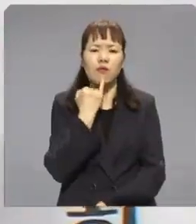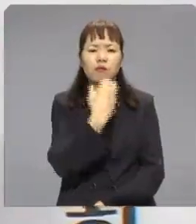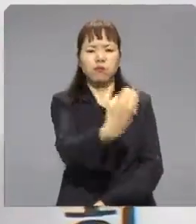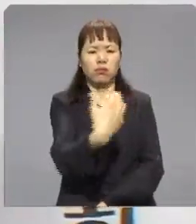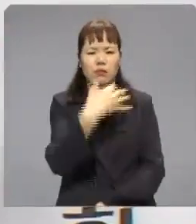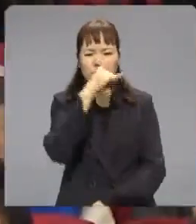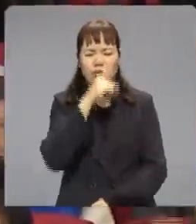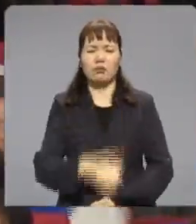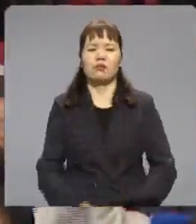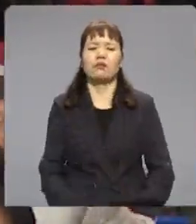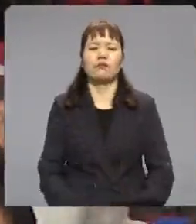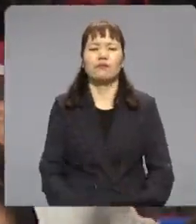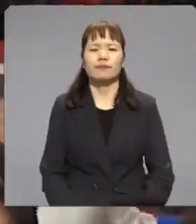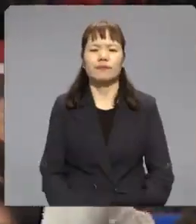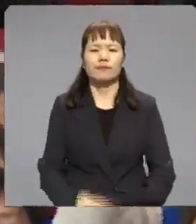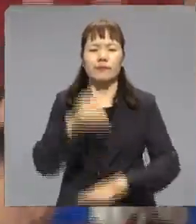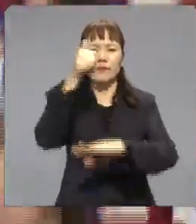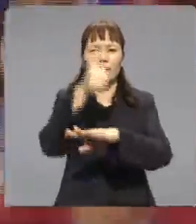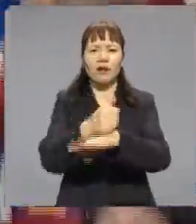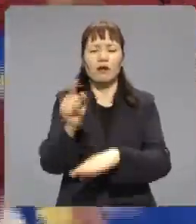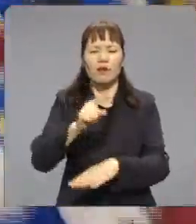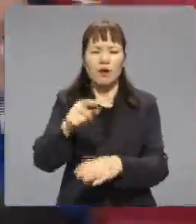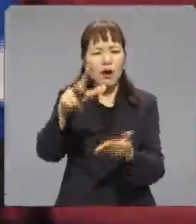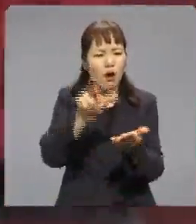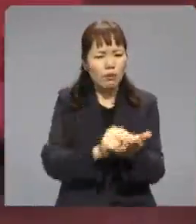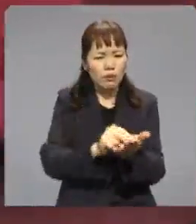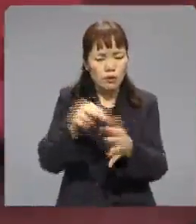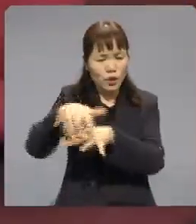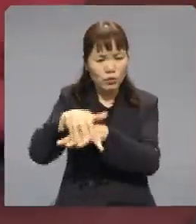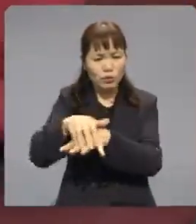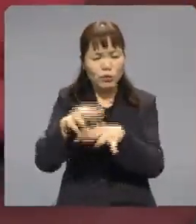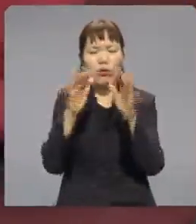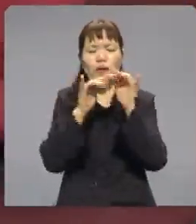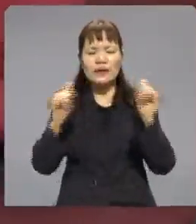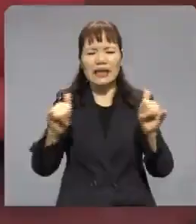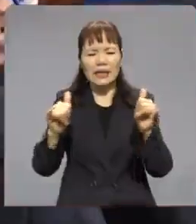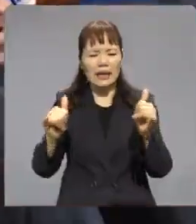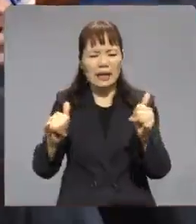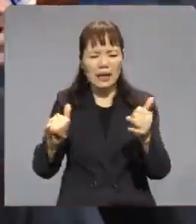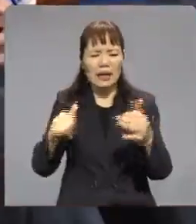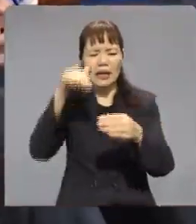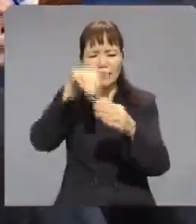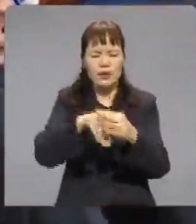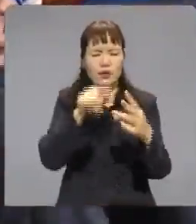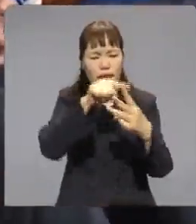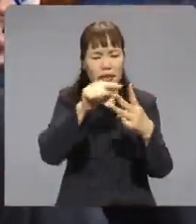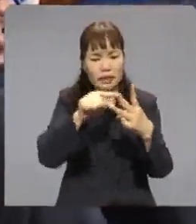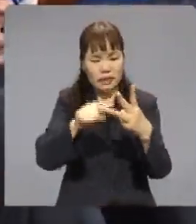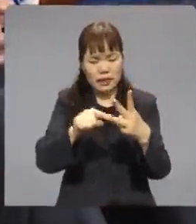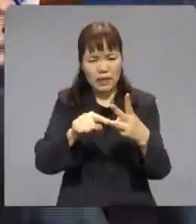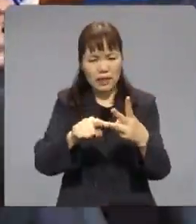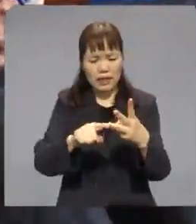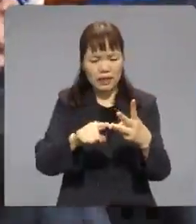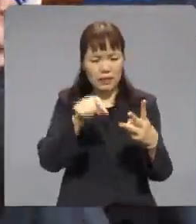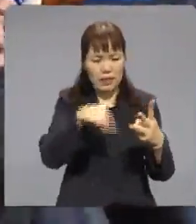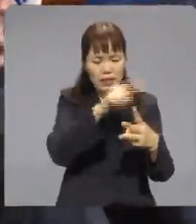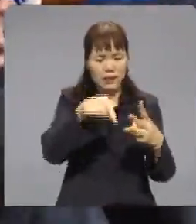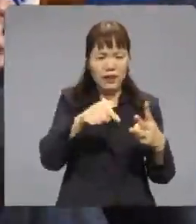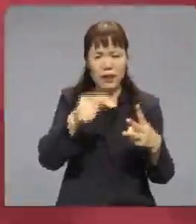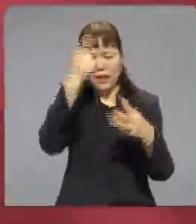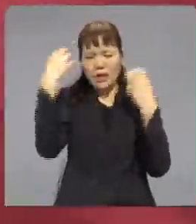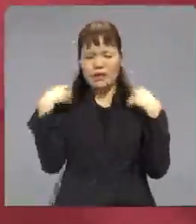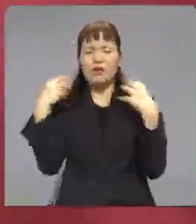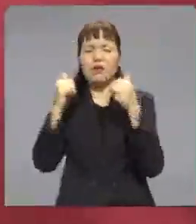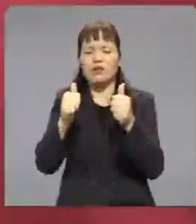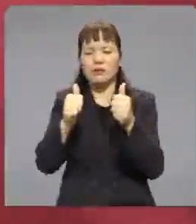괜찮다라고 하고 있습니다. 결과적으로 이슈와 구도, 인물이라는 선거의 3요소 중 정권 심판 이슈와